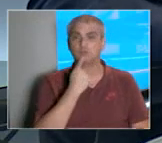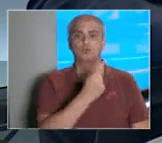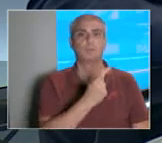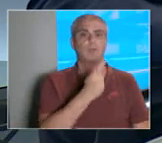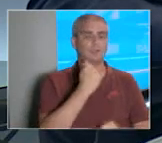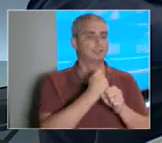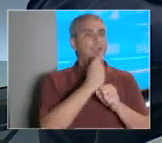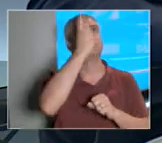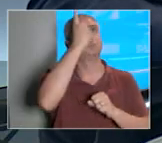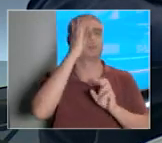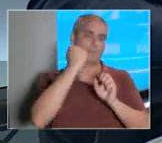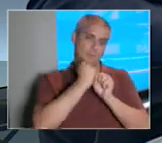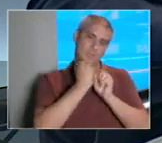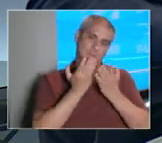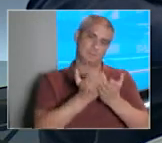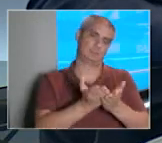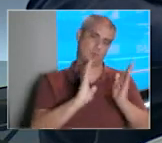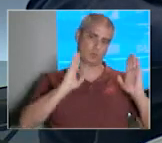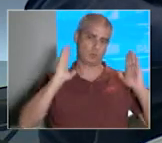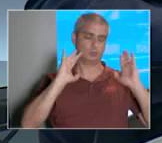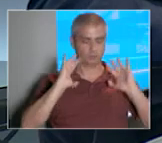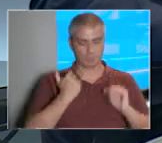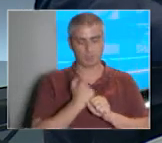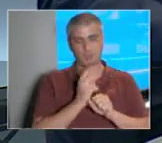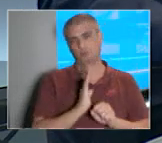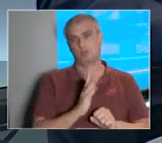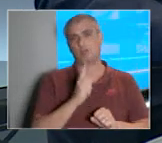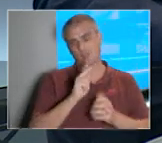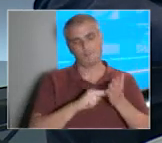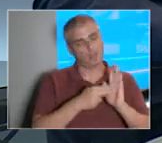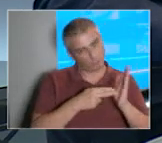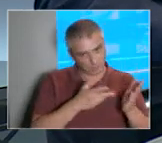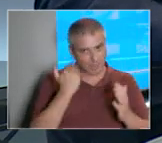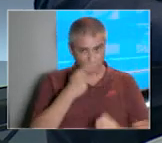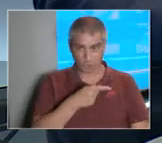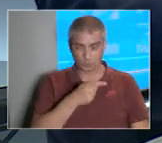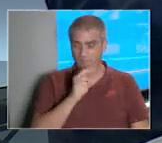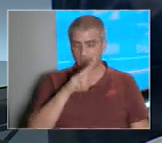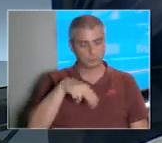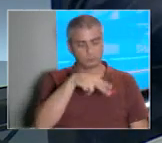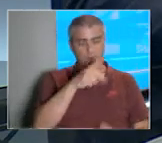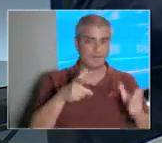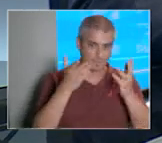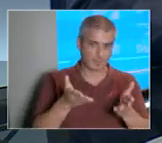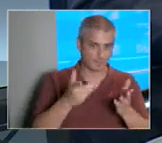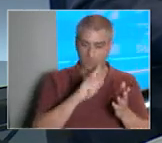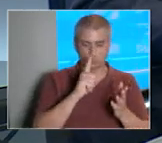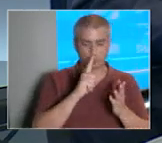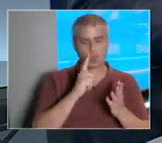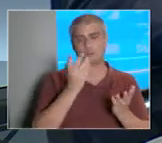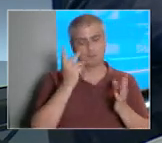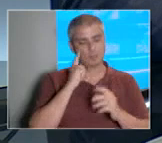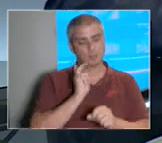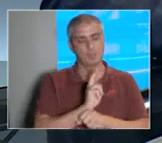מפיו יעשה, משמיים יסייעו בידיו שכך יעשה. אז זה גם לפוליטיקאים שהיו פה ואלה שמסתובבים בבניין, לא יחל דברו,